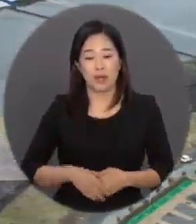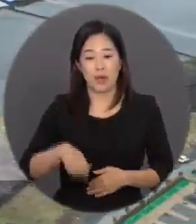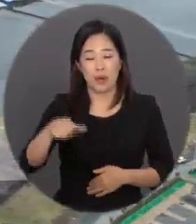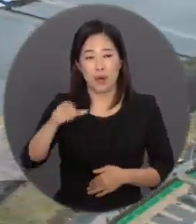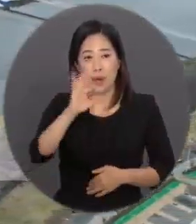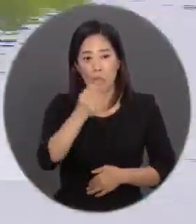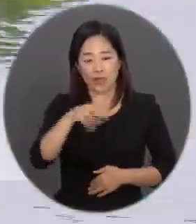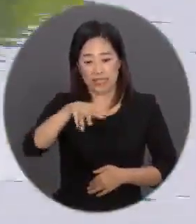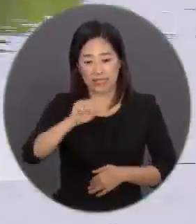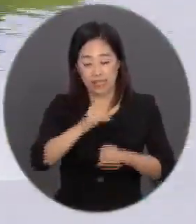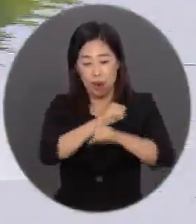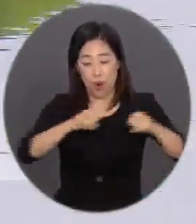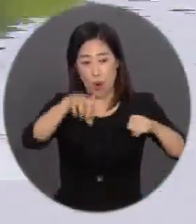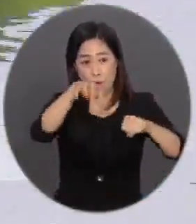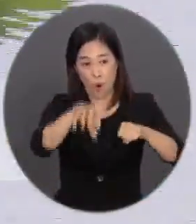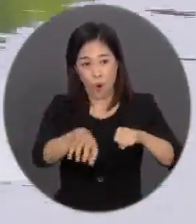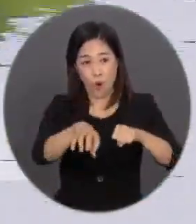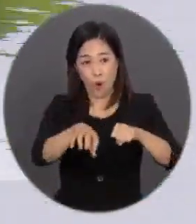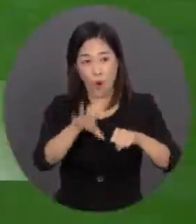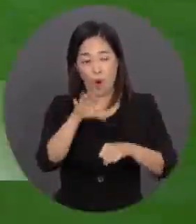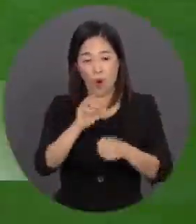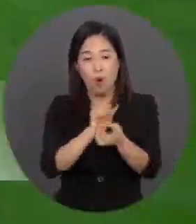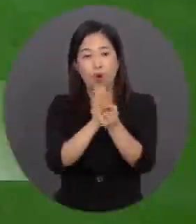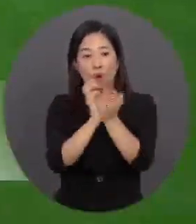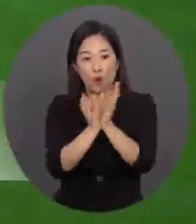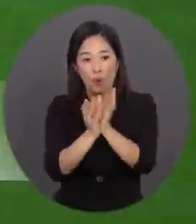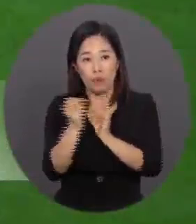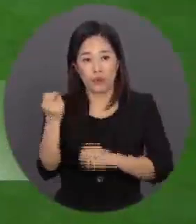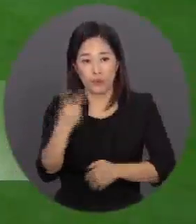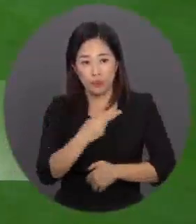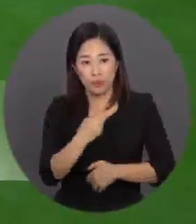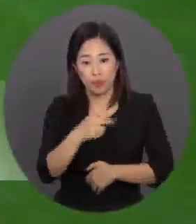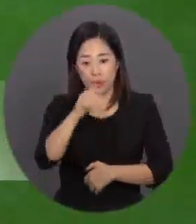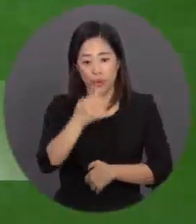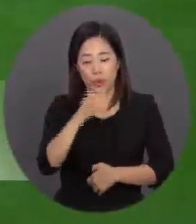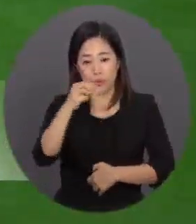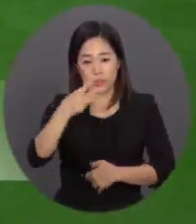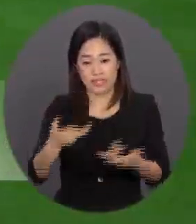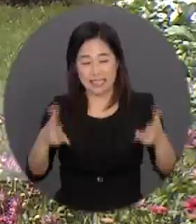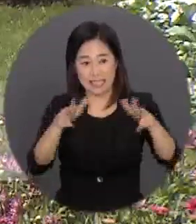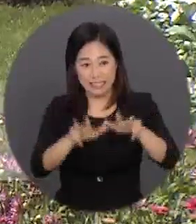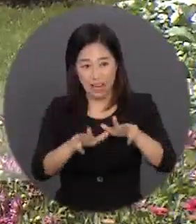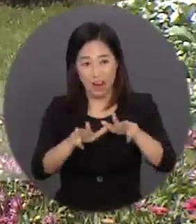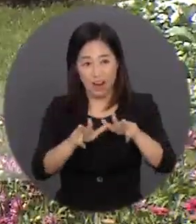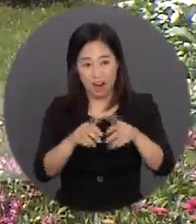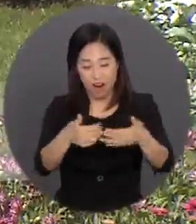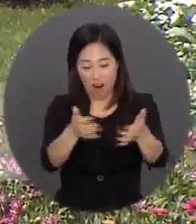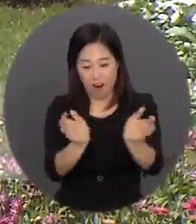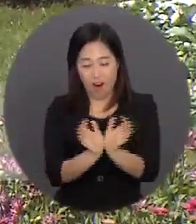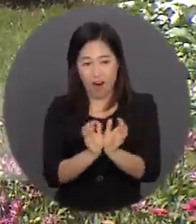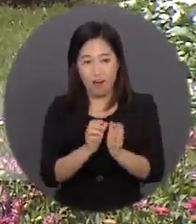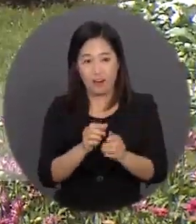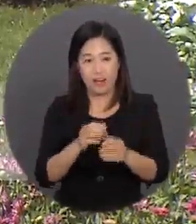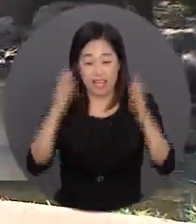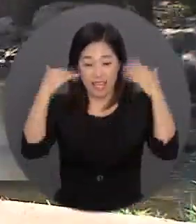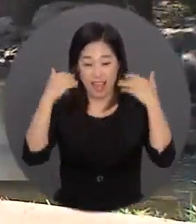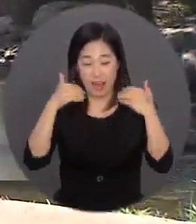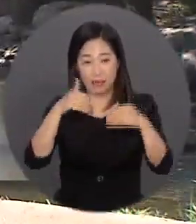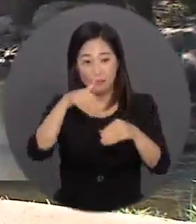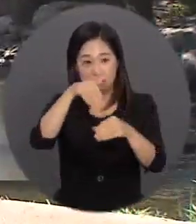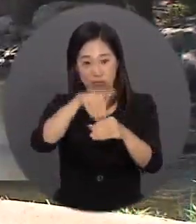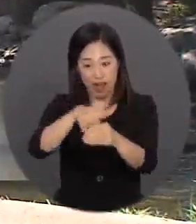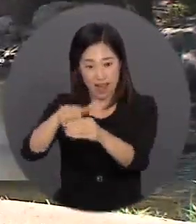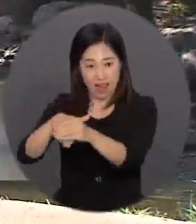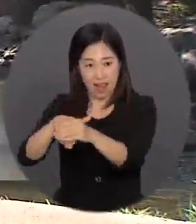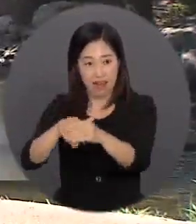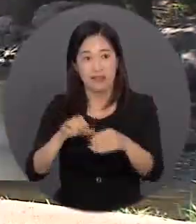오천광장 수면부에는 사천송이의 연꽃을, 노을 정원과 가든스테이 주변에는 여름꽃을 심었습니다.